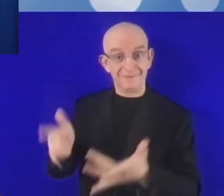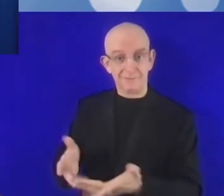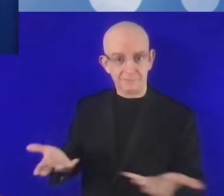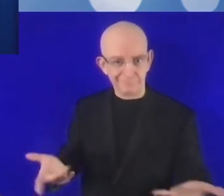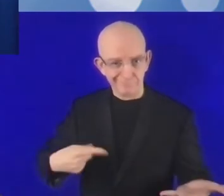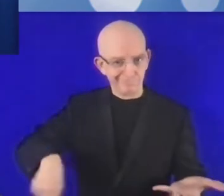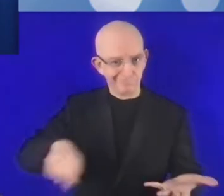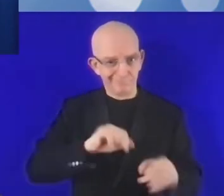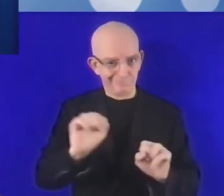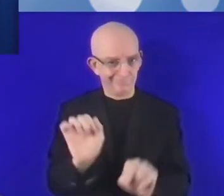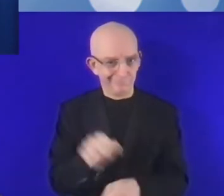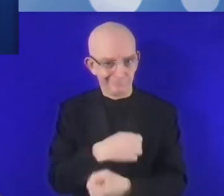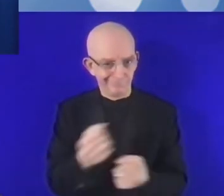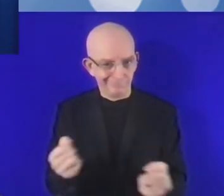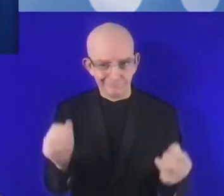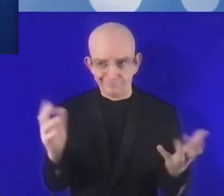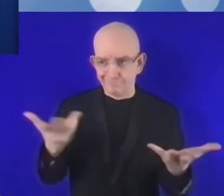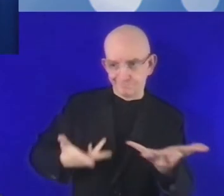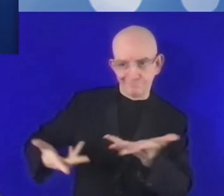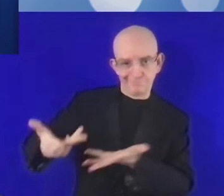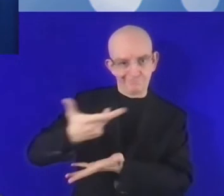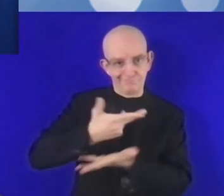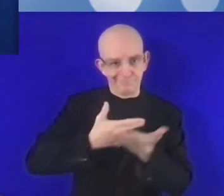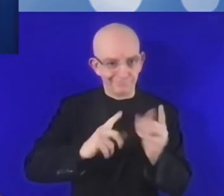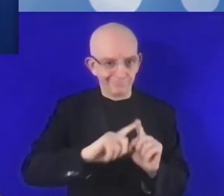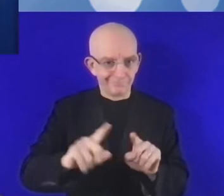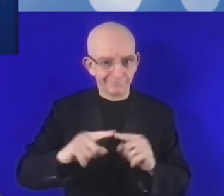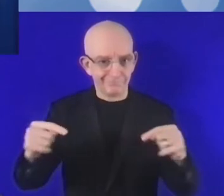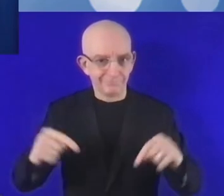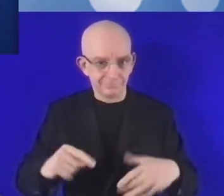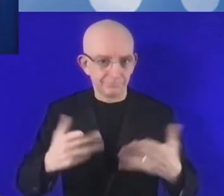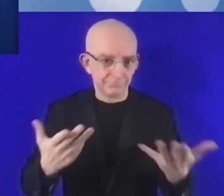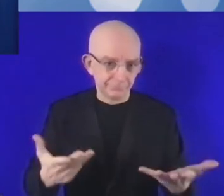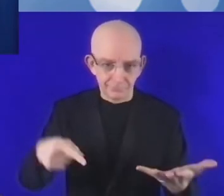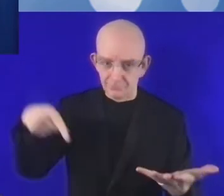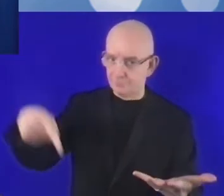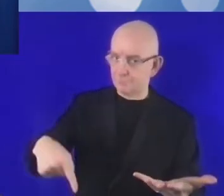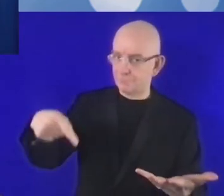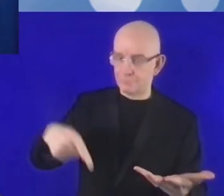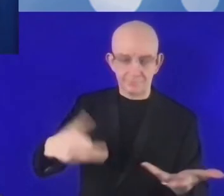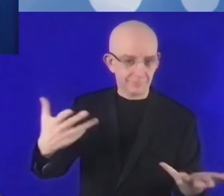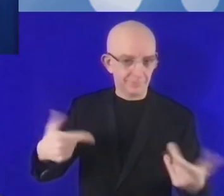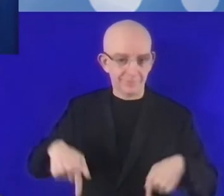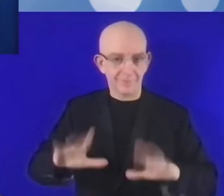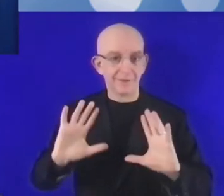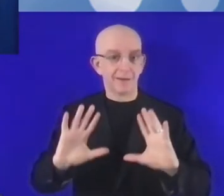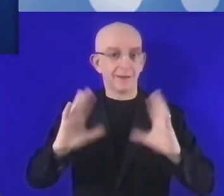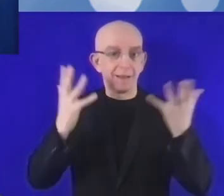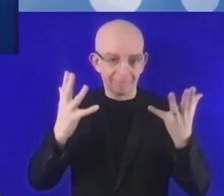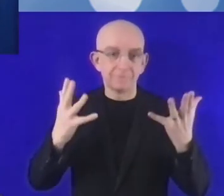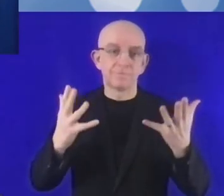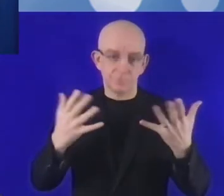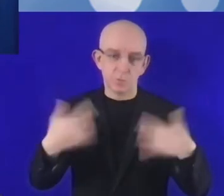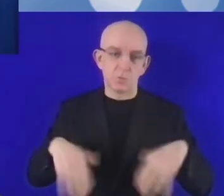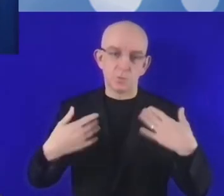nous n'aurions pas été en mesure d'organiser l'événement qui a lieu aujourd'hui, qui est sous format